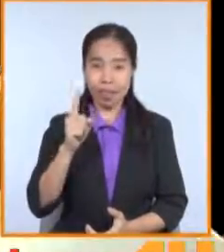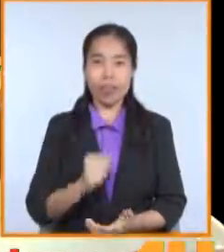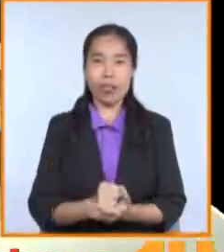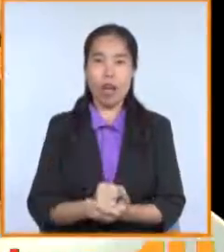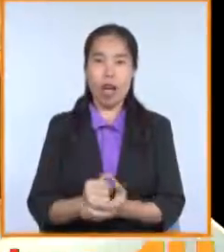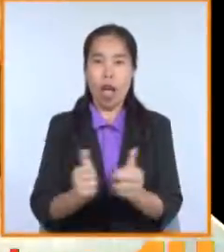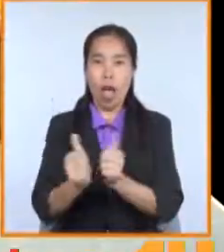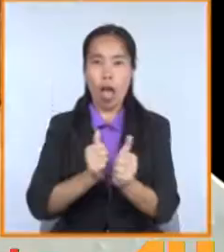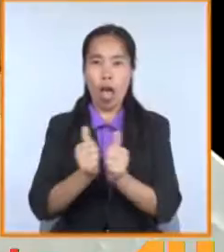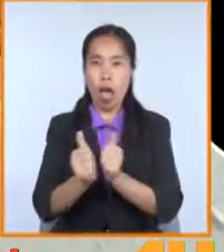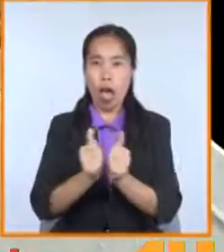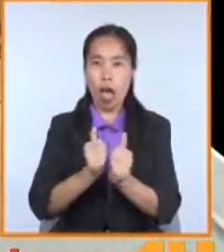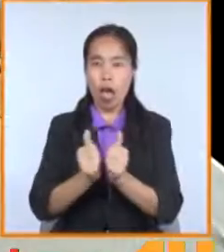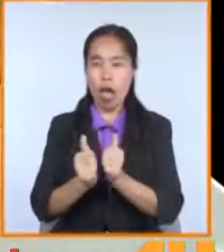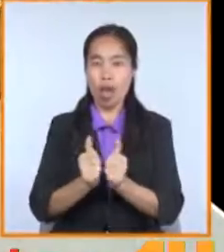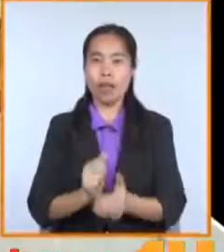5 4 3 2 1ไปค่ะ